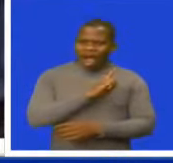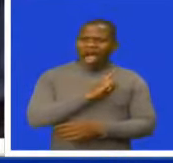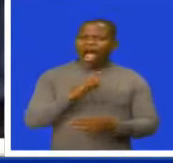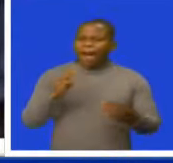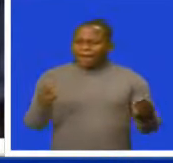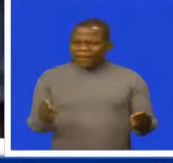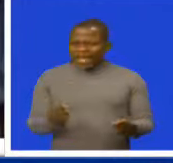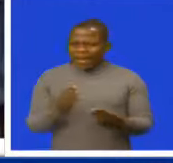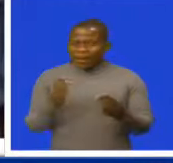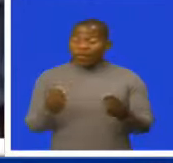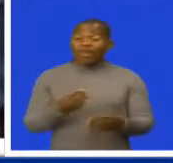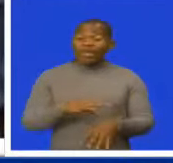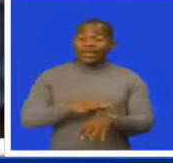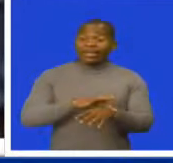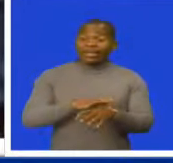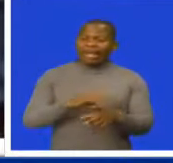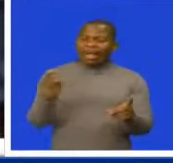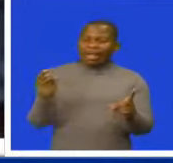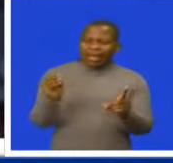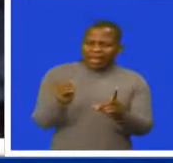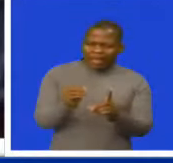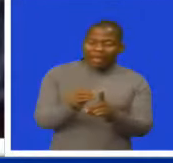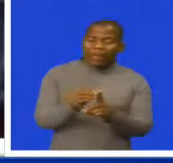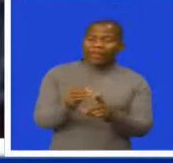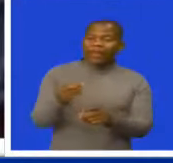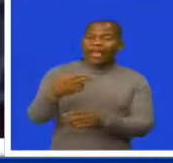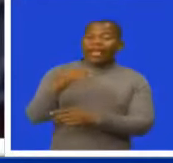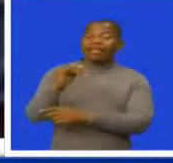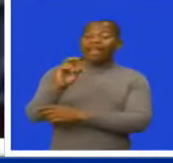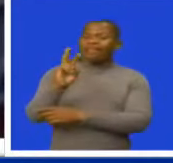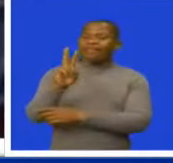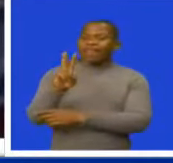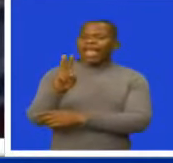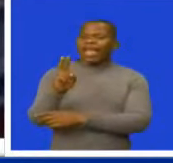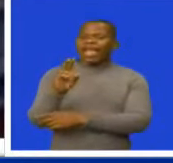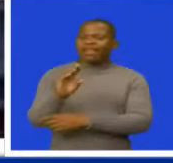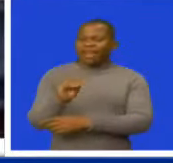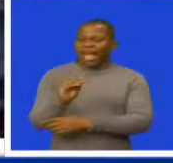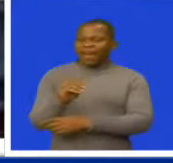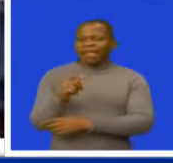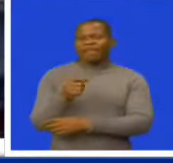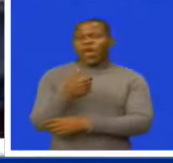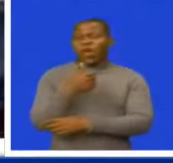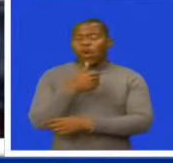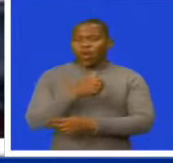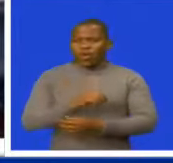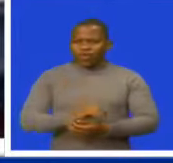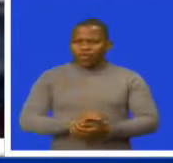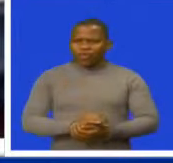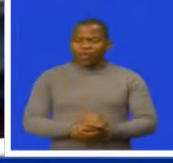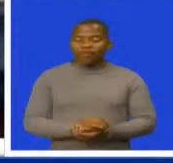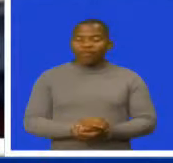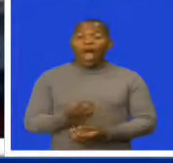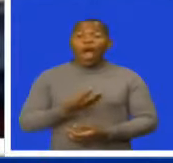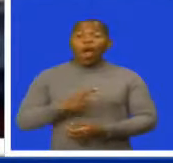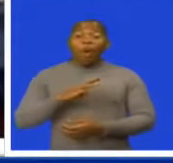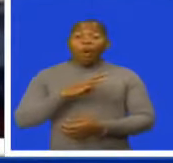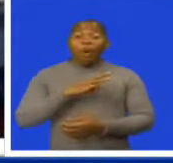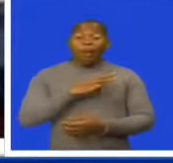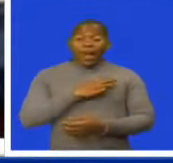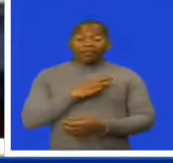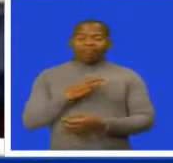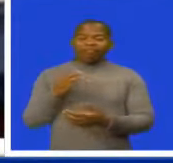eshiselweni vele seze siyathola nokuthi kubangelwe yini lokuthi ishiselo ibe netinombolo